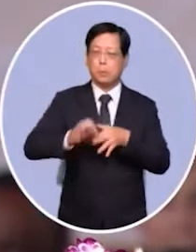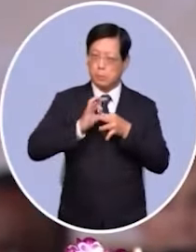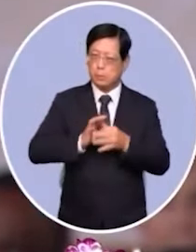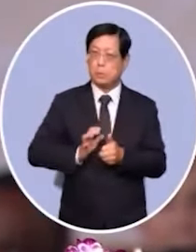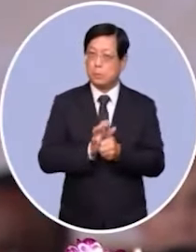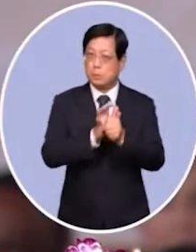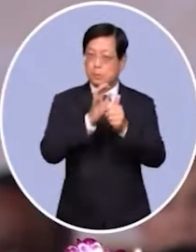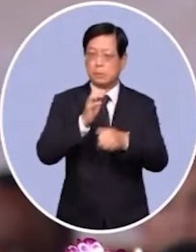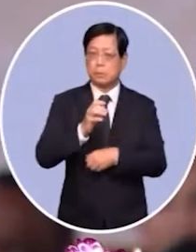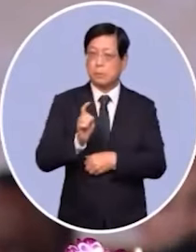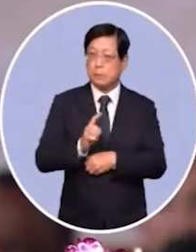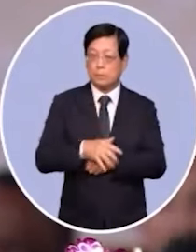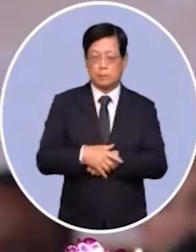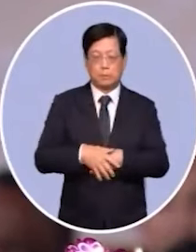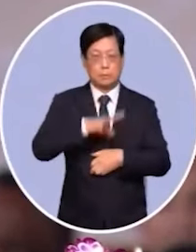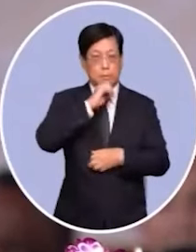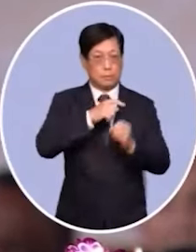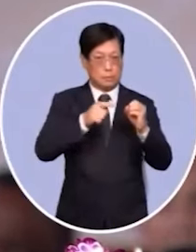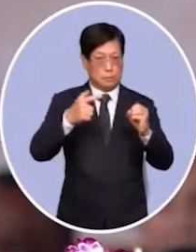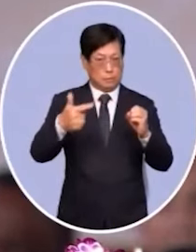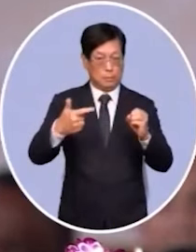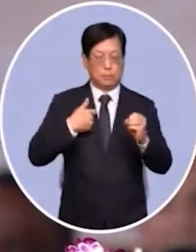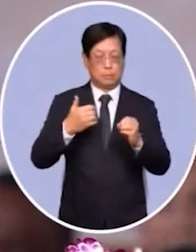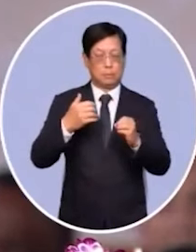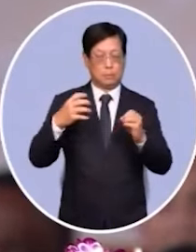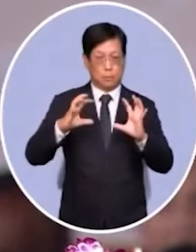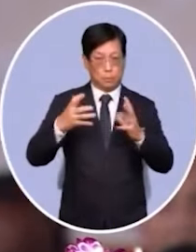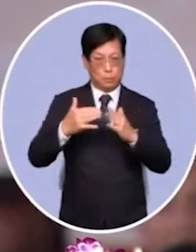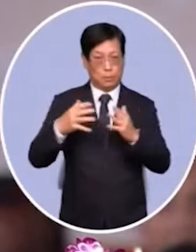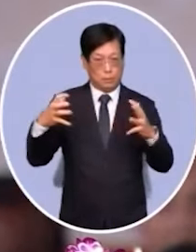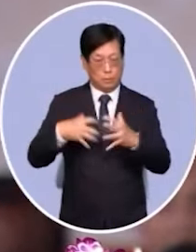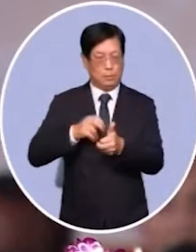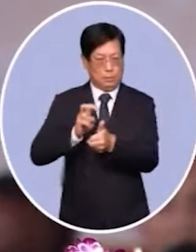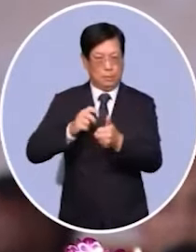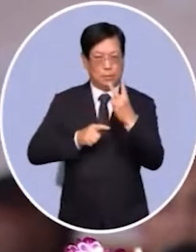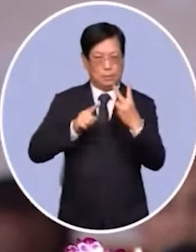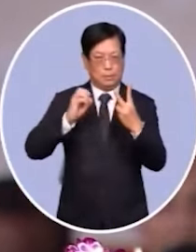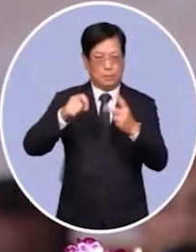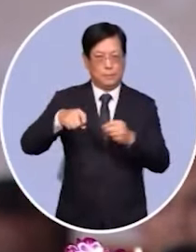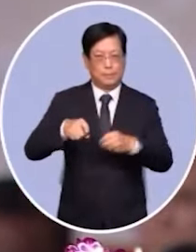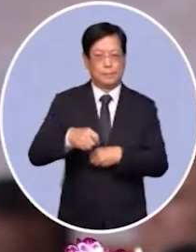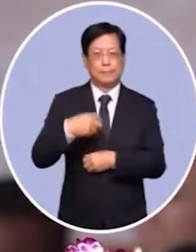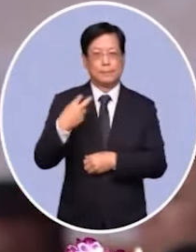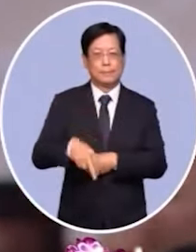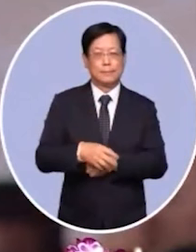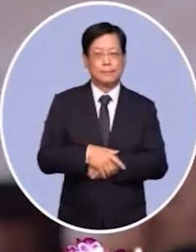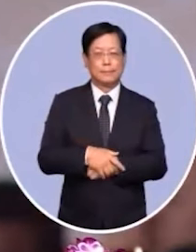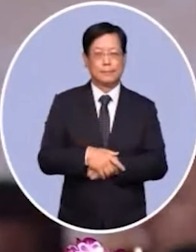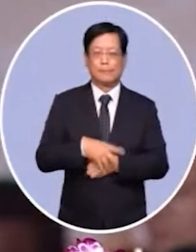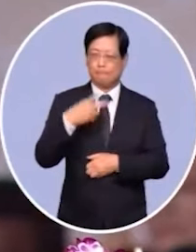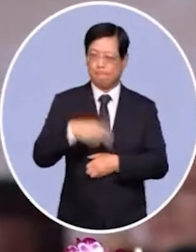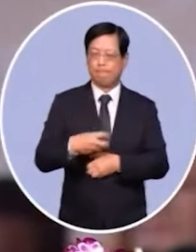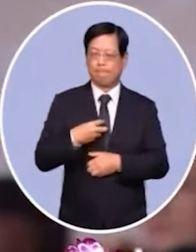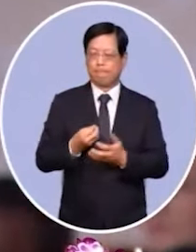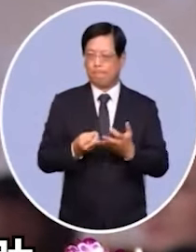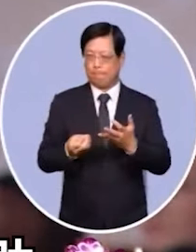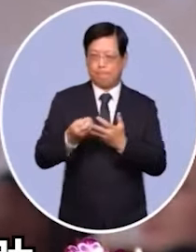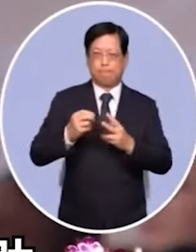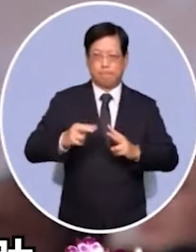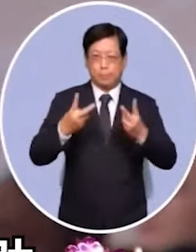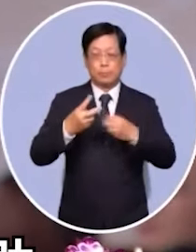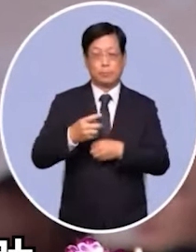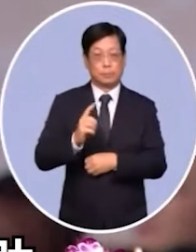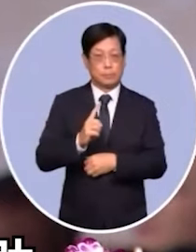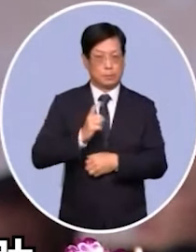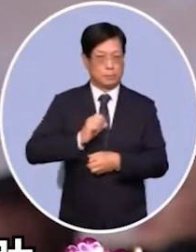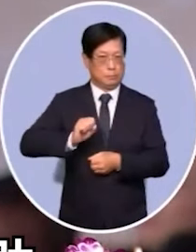动0-6岁国家一起养2.0，并且更进一步，我们已